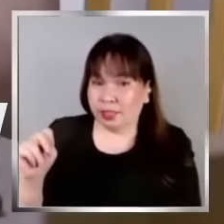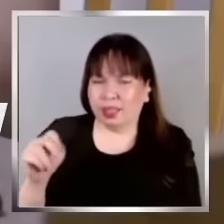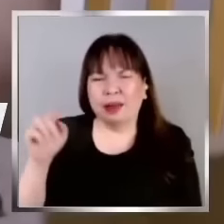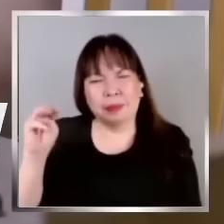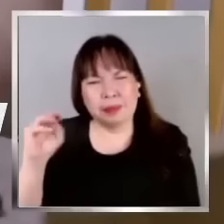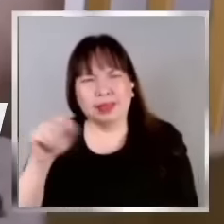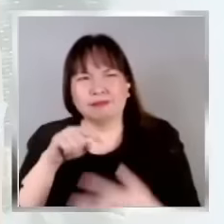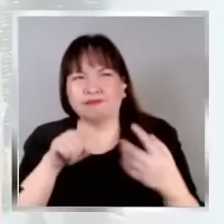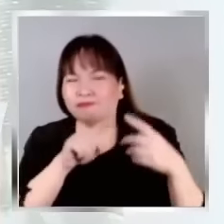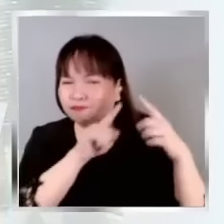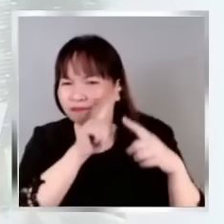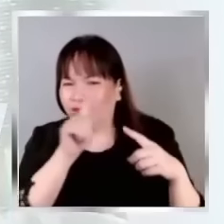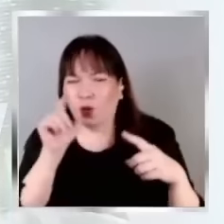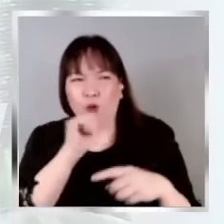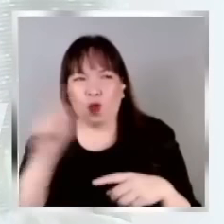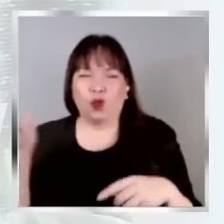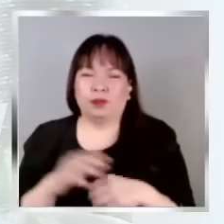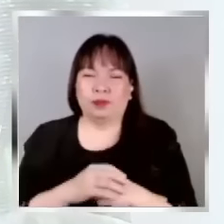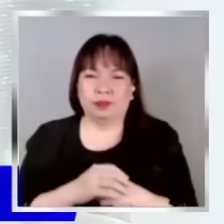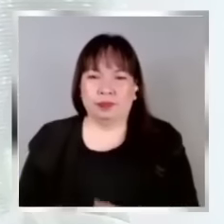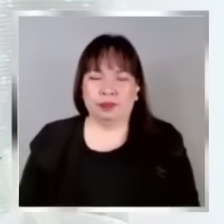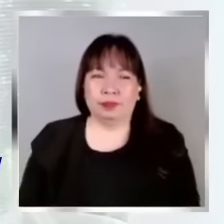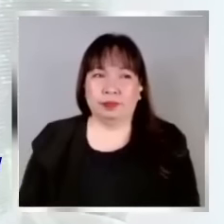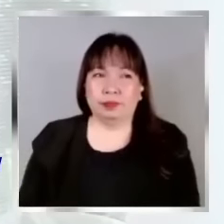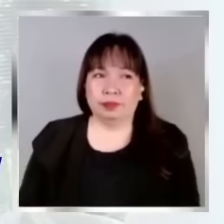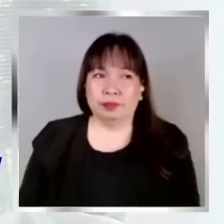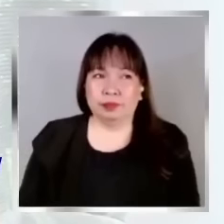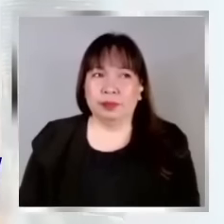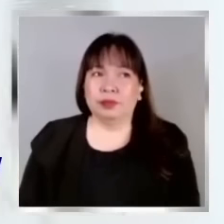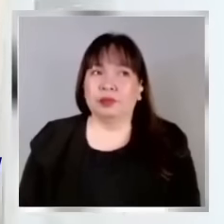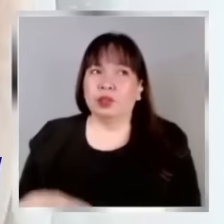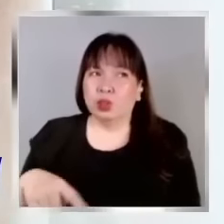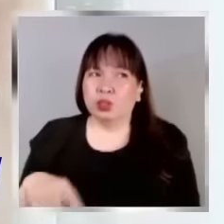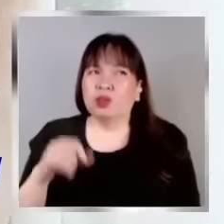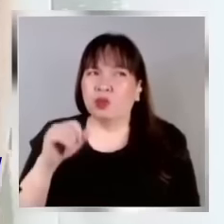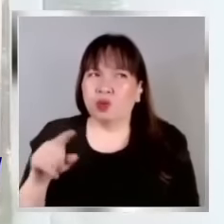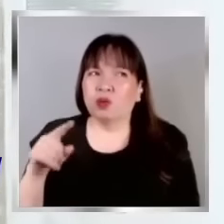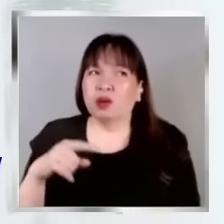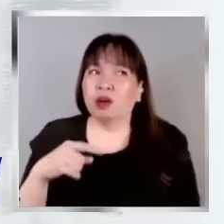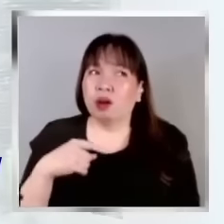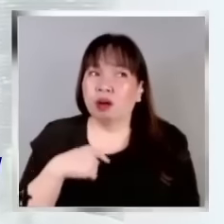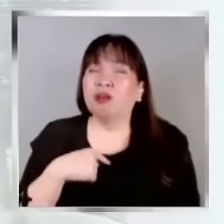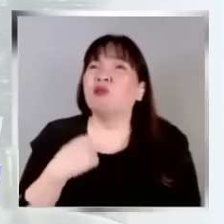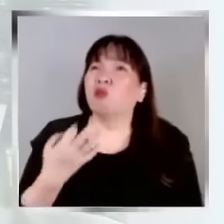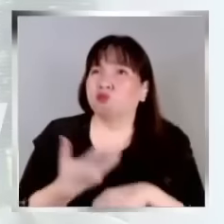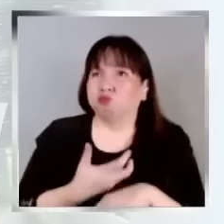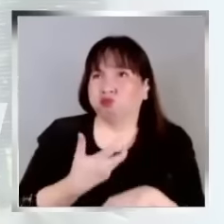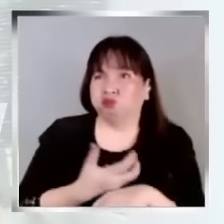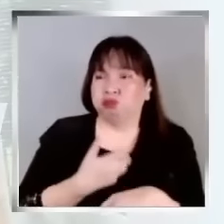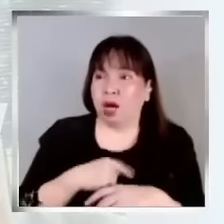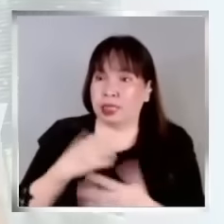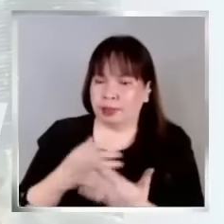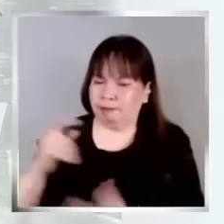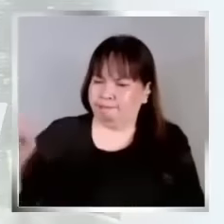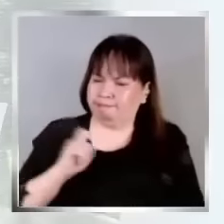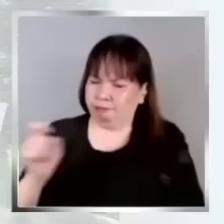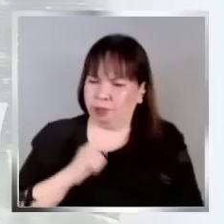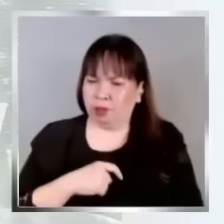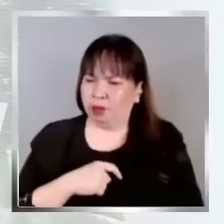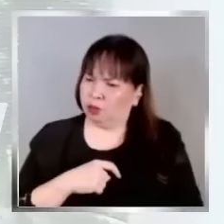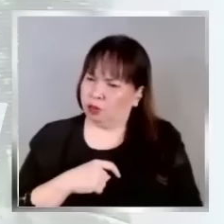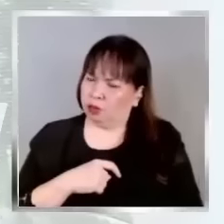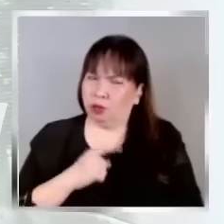Betong Sumaya. Uso ngayon yung mga nasa scam, 'di ba? Yung mga ako kahit ako, ang dami ko nakukuhang texts na nakakatakot kasi alam